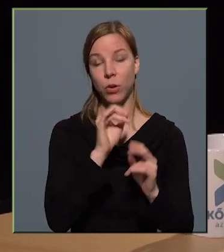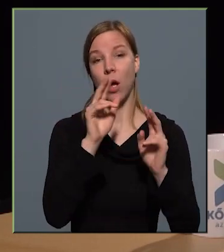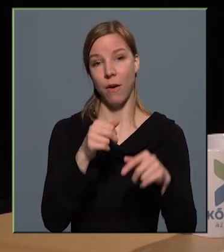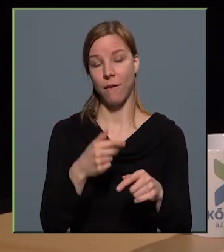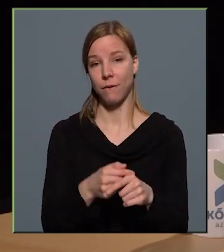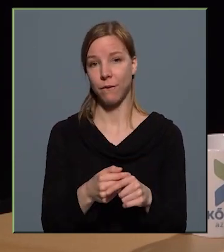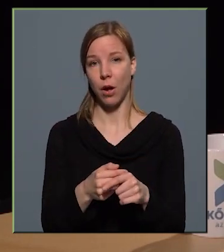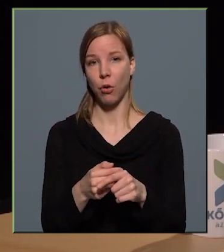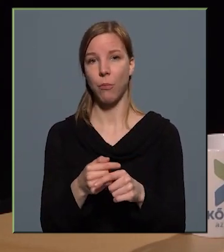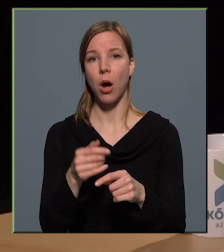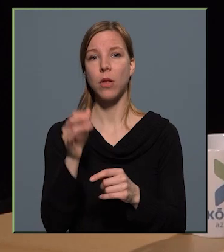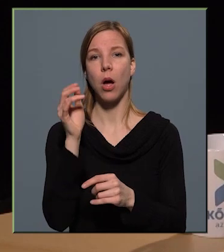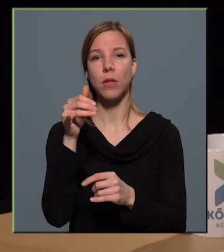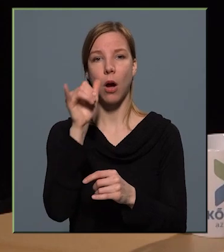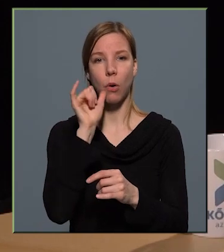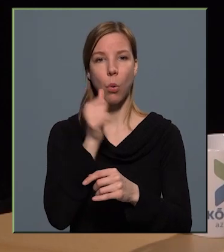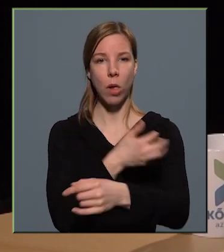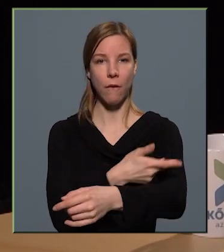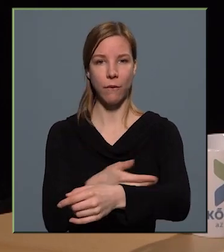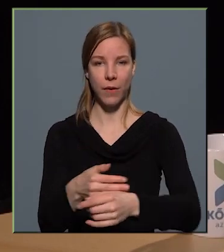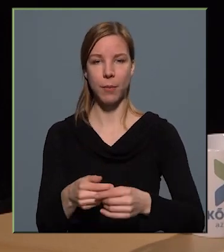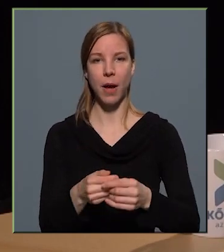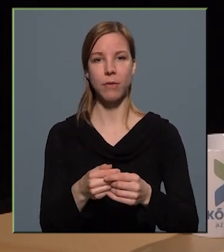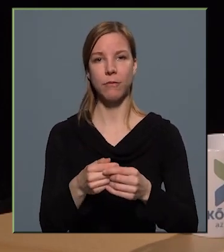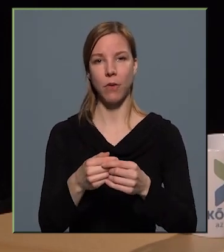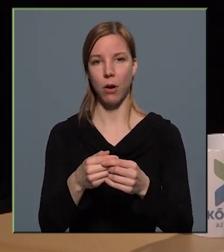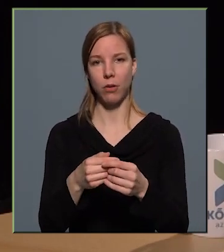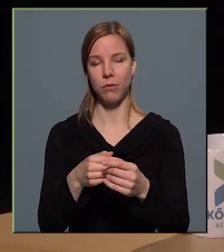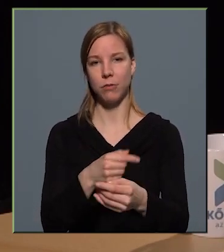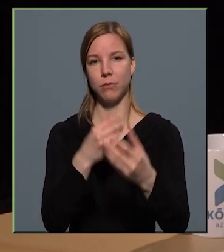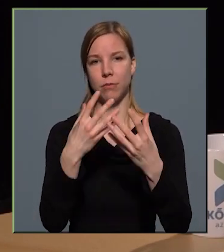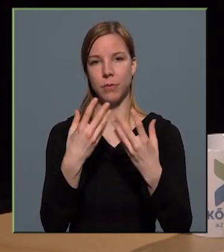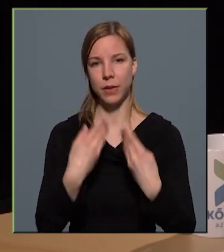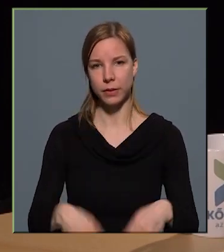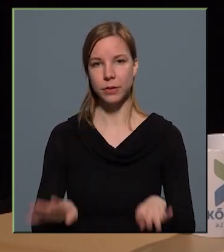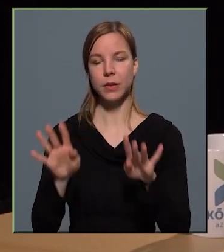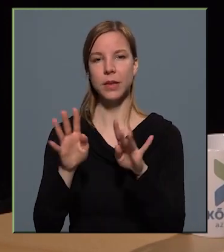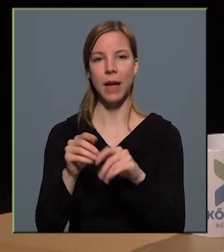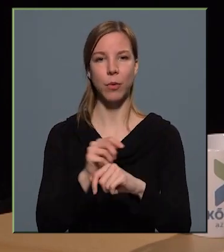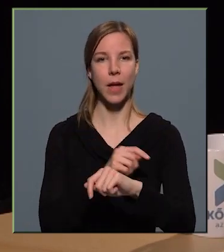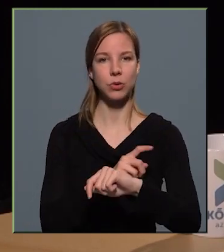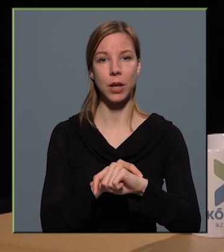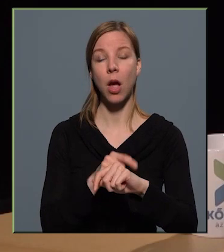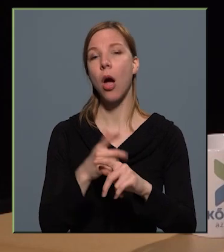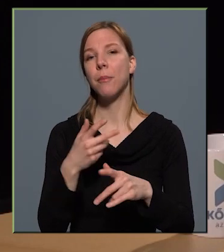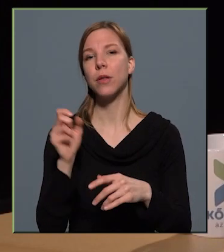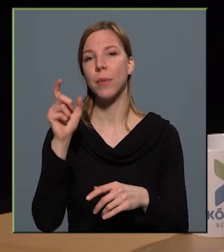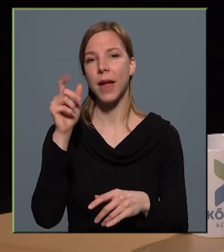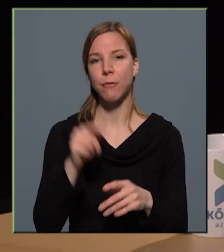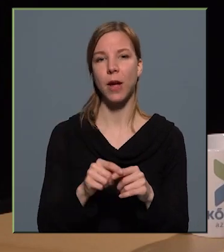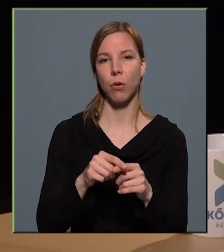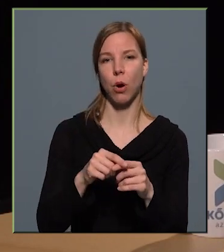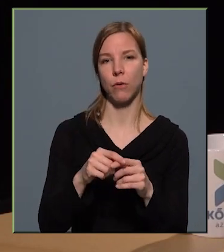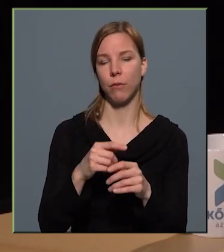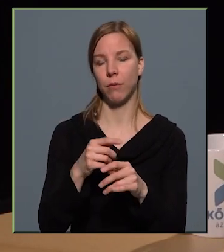van egy távozási ideje. Tehát hogyha én még éjfélkor, hajnal egykor még az utolsó sörömet megittam, és előtte